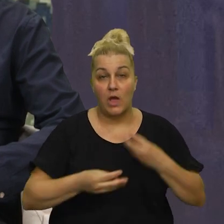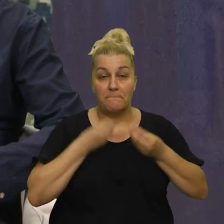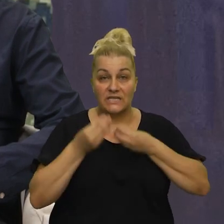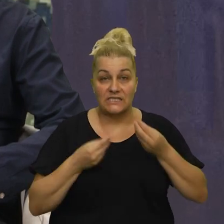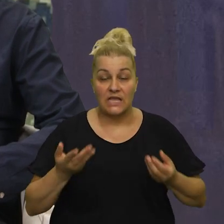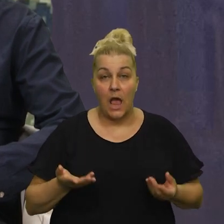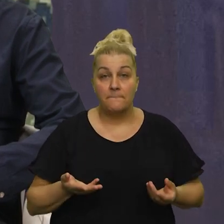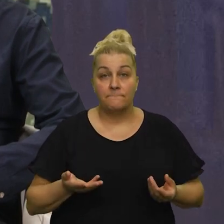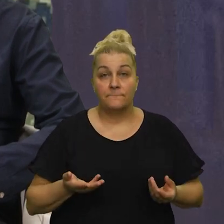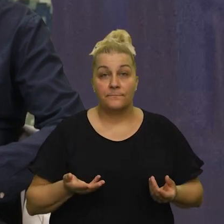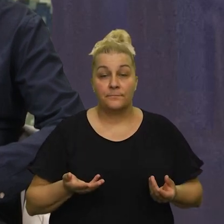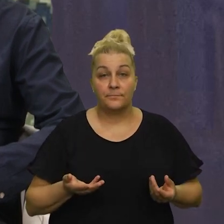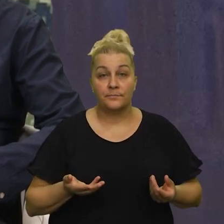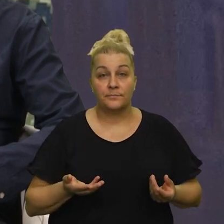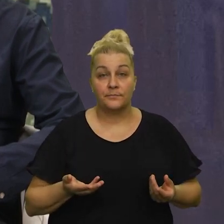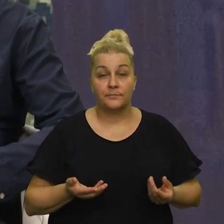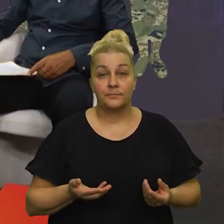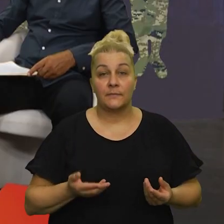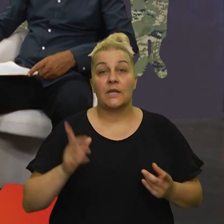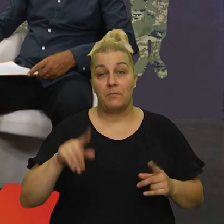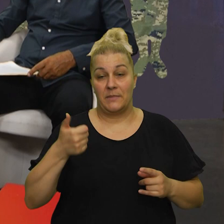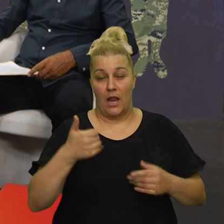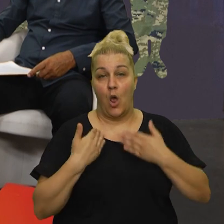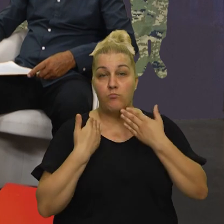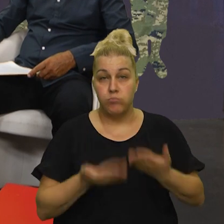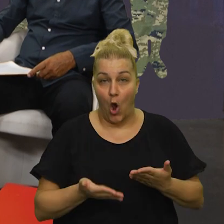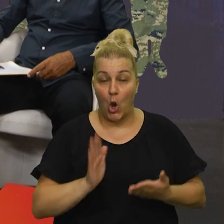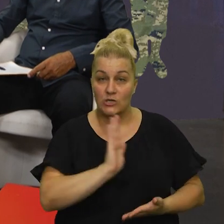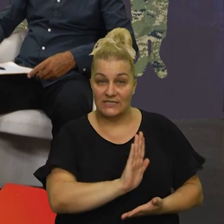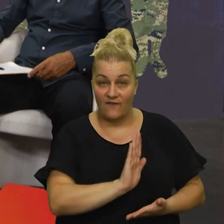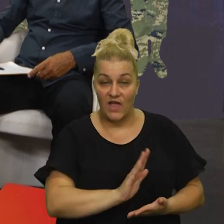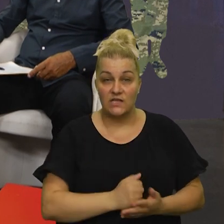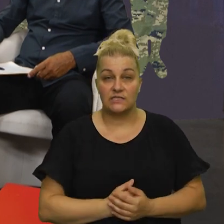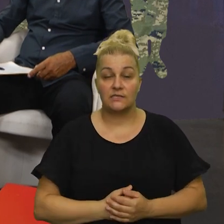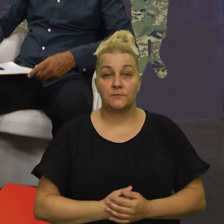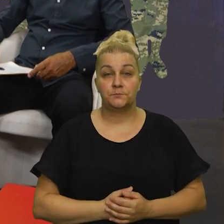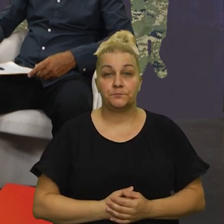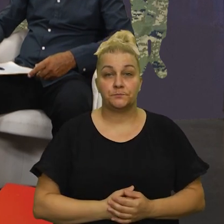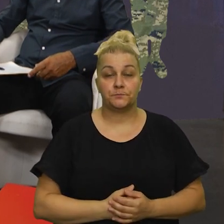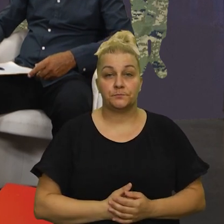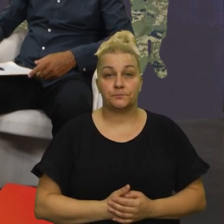emisije. Evo, ima neki poklon za vas.